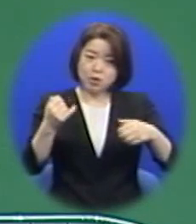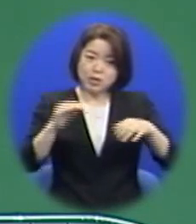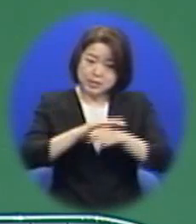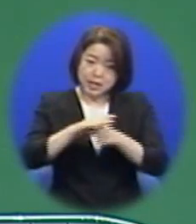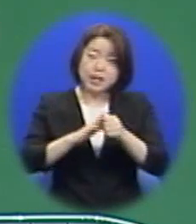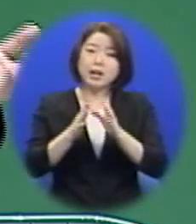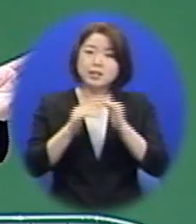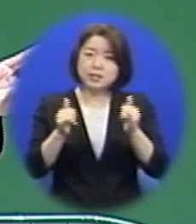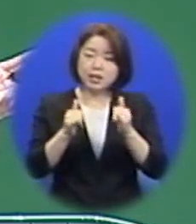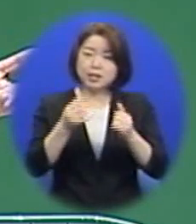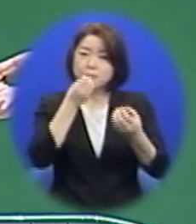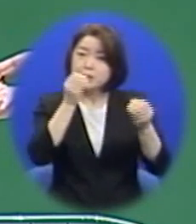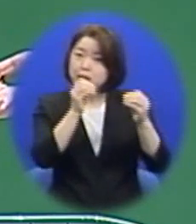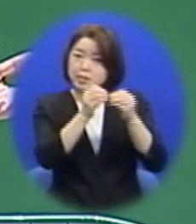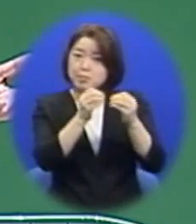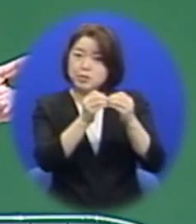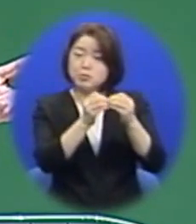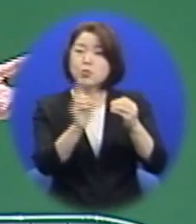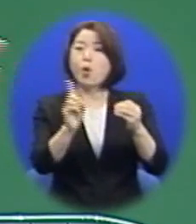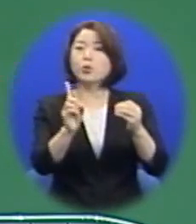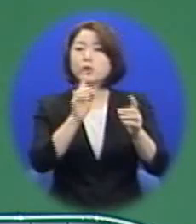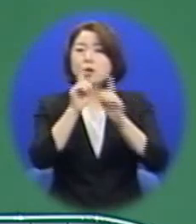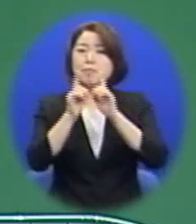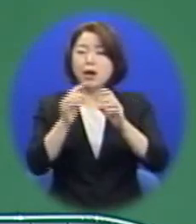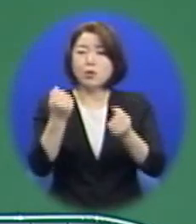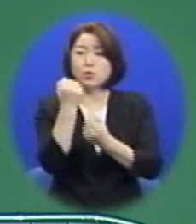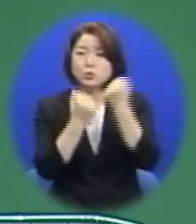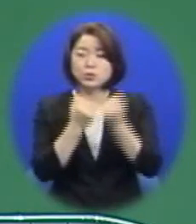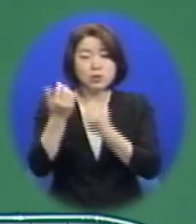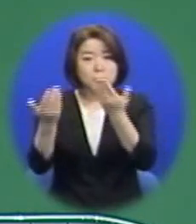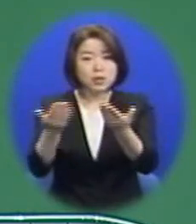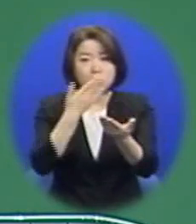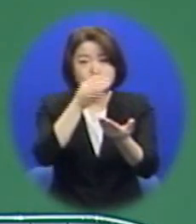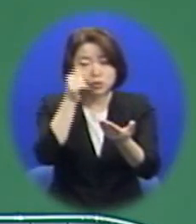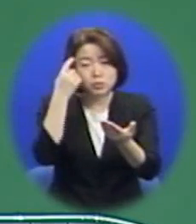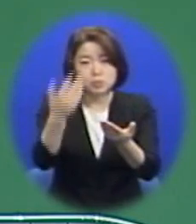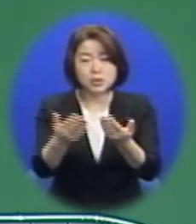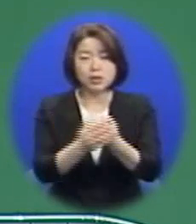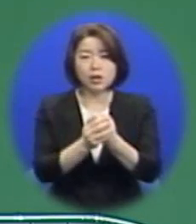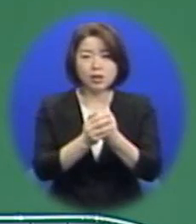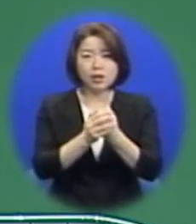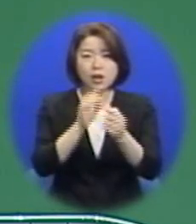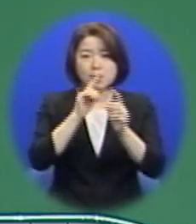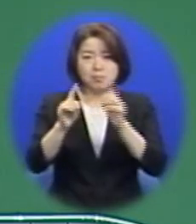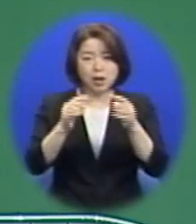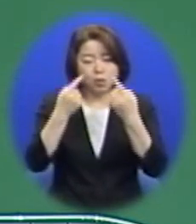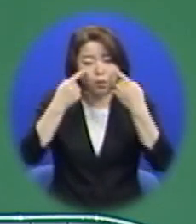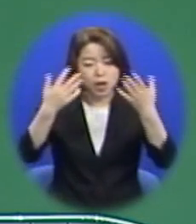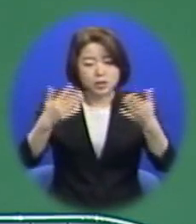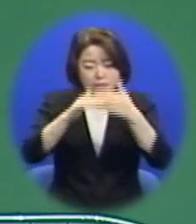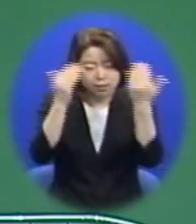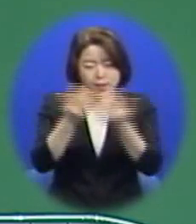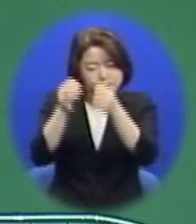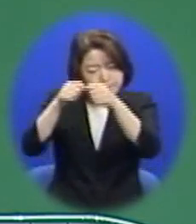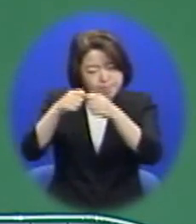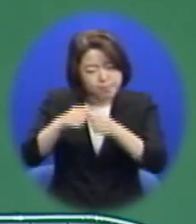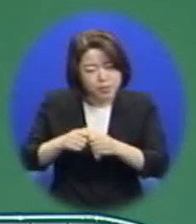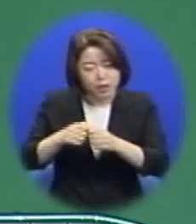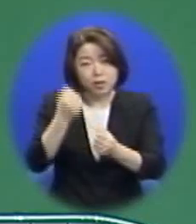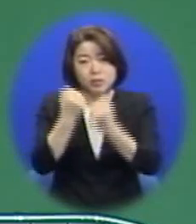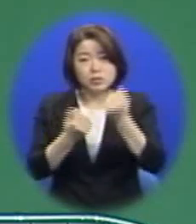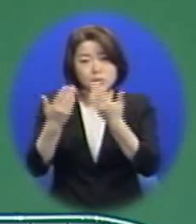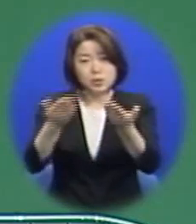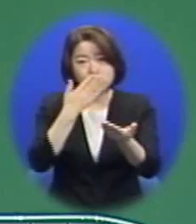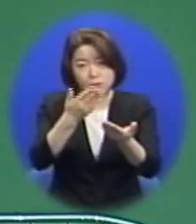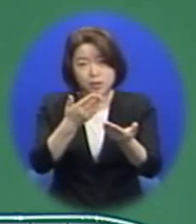입맞춤을 말로 어떻게 설명해요? 그걸 어떻게 말로 다 정확하게 전달할 수 있어요? 입맞춤